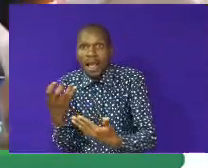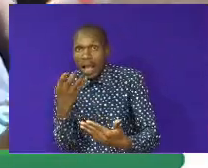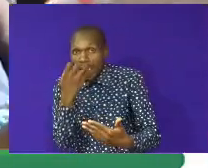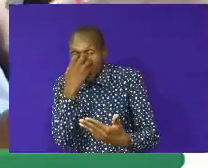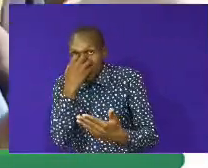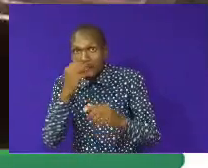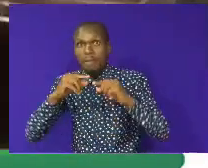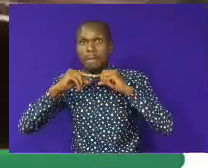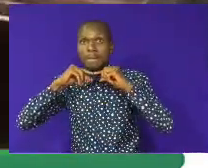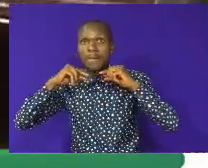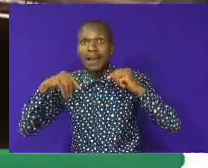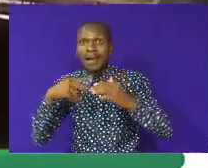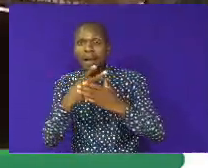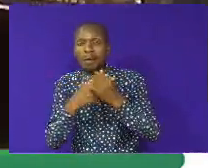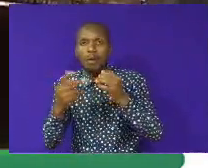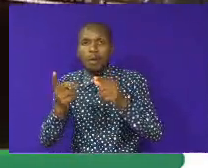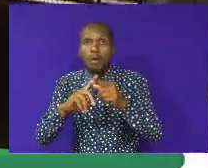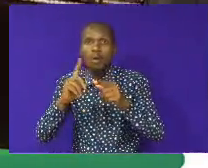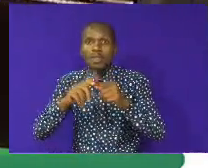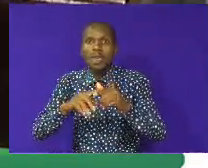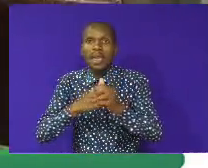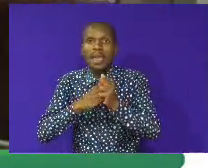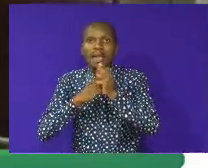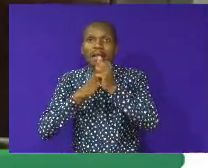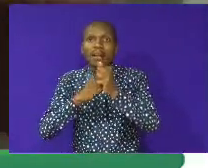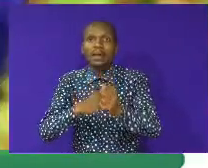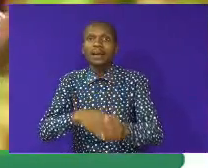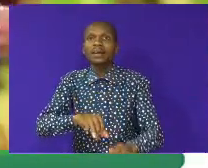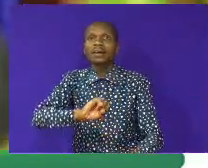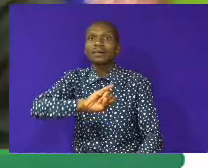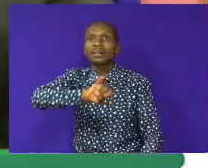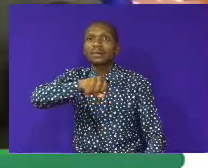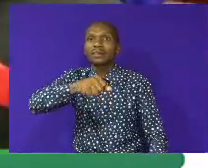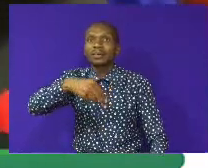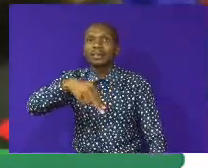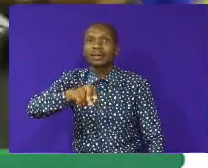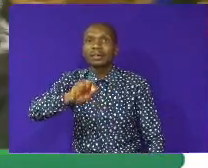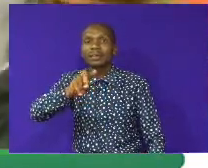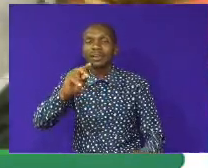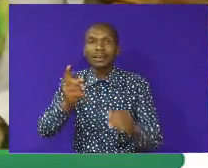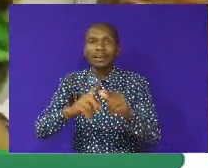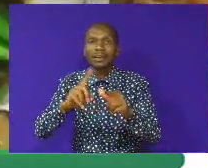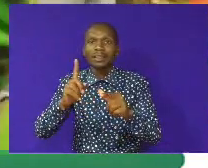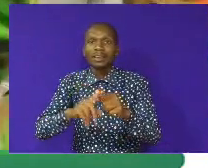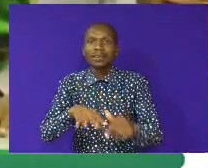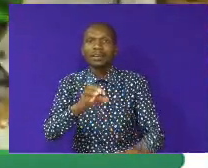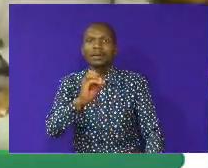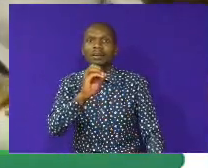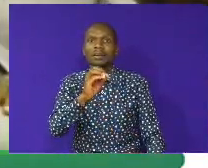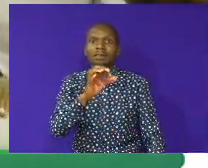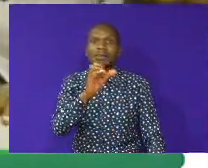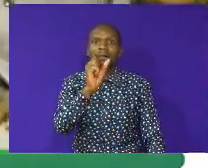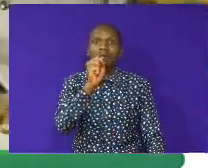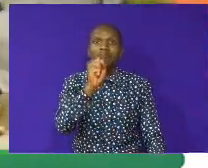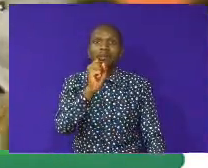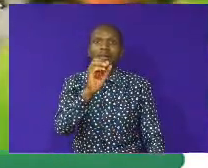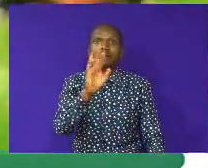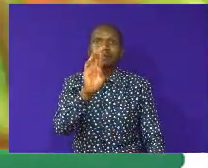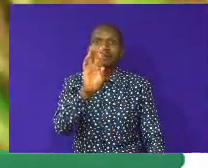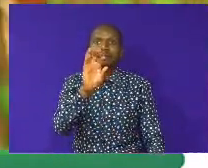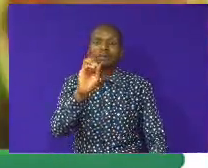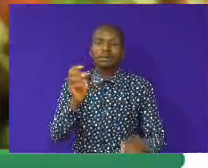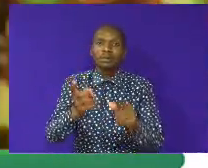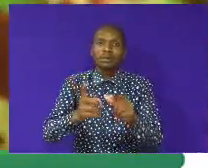nigo omo yegoyo, oikiranono mbunge wunyalibali chacheza Hill Janda, omobunge o South Mugrango Silvana Osoro,